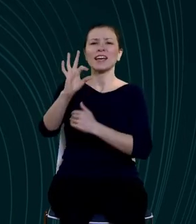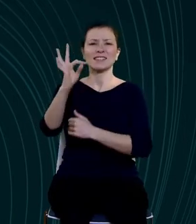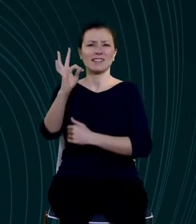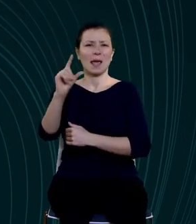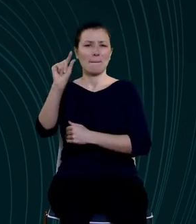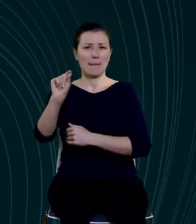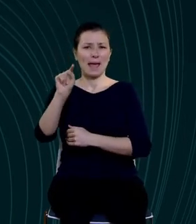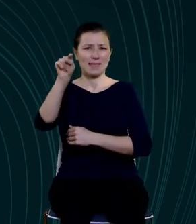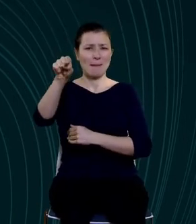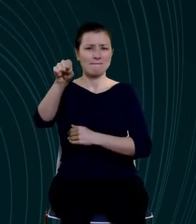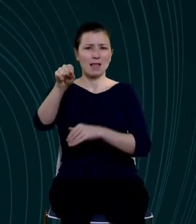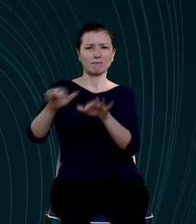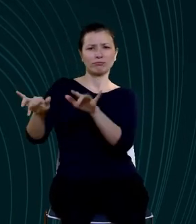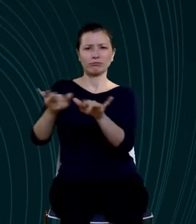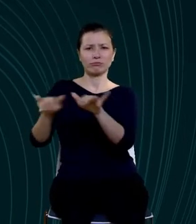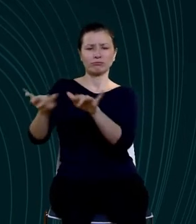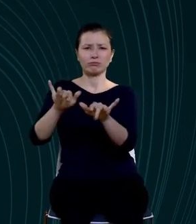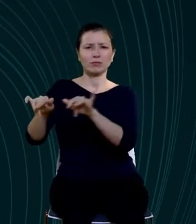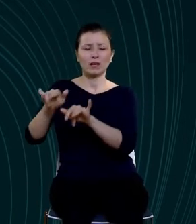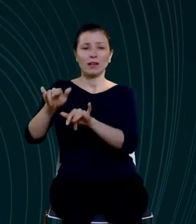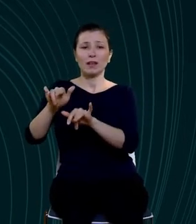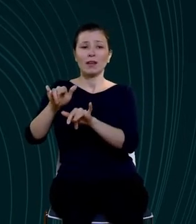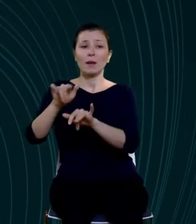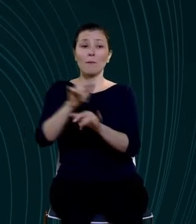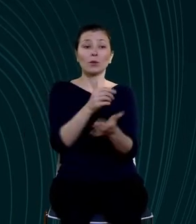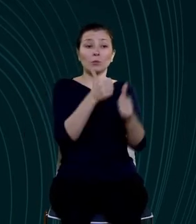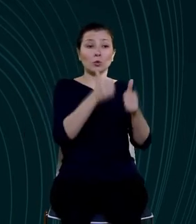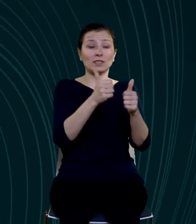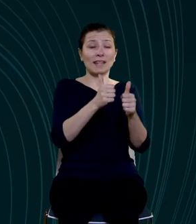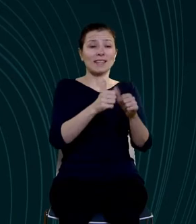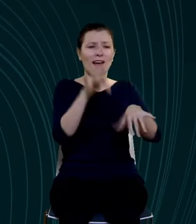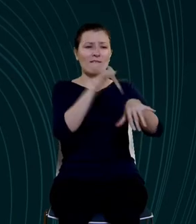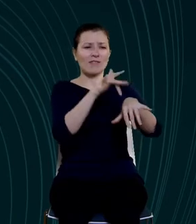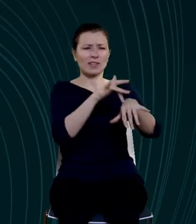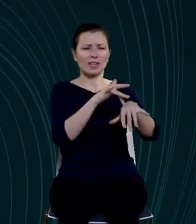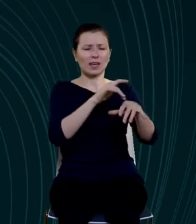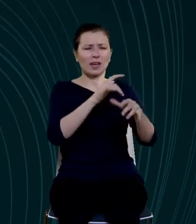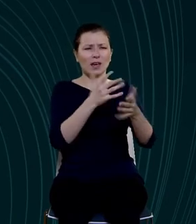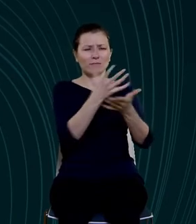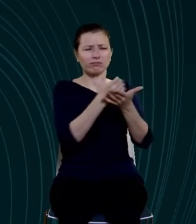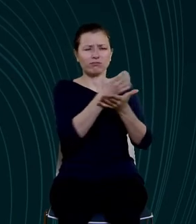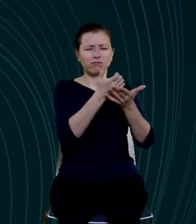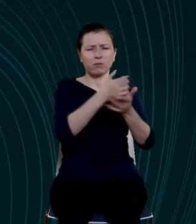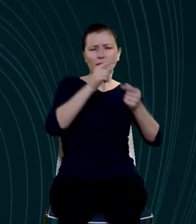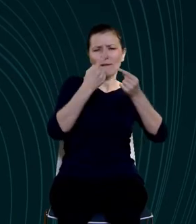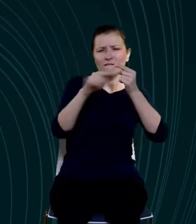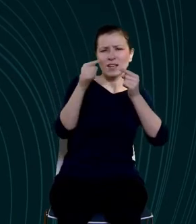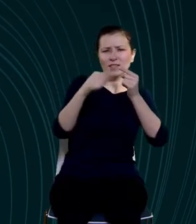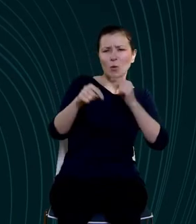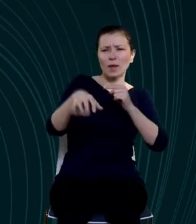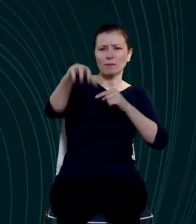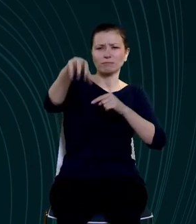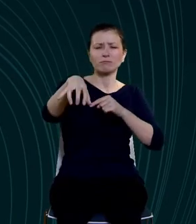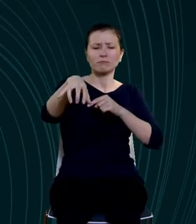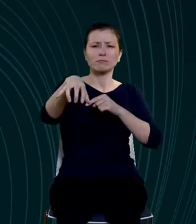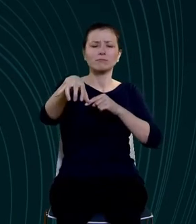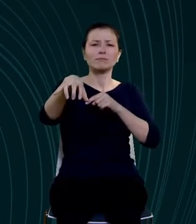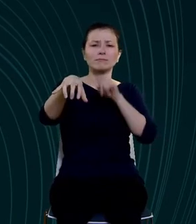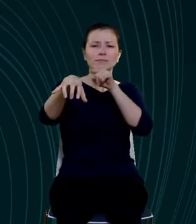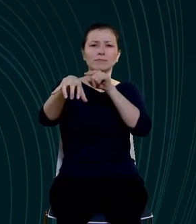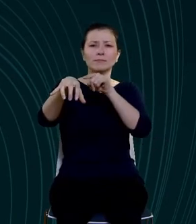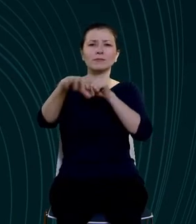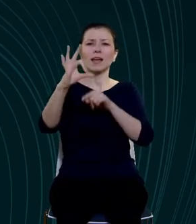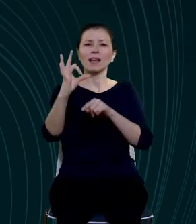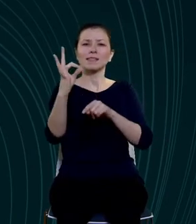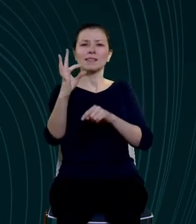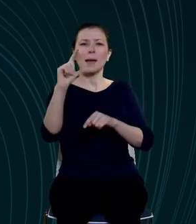trafiają wyniki zarejestrowane przez stację. Te wyniki następnie poprzez